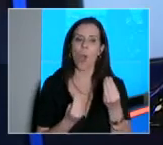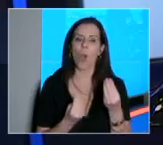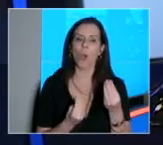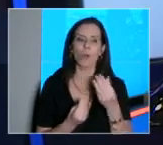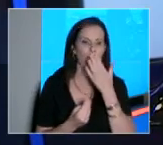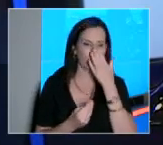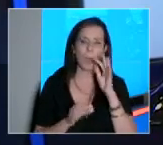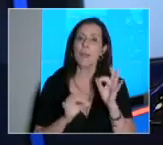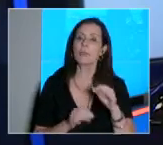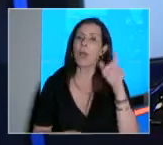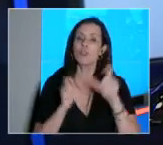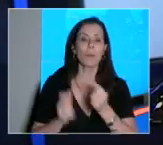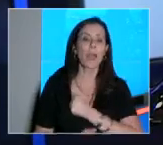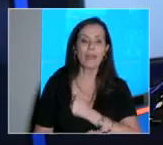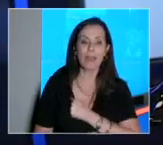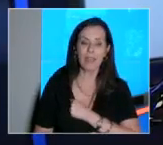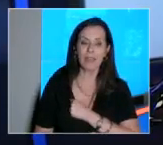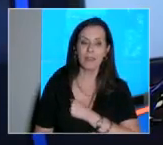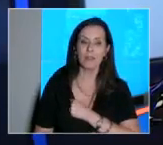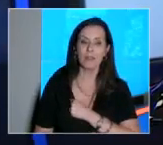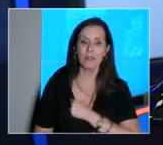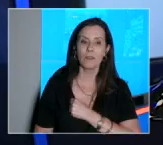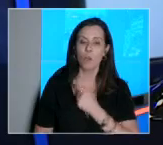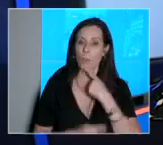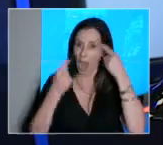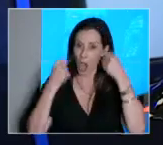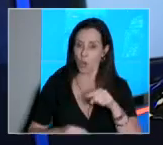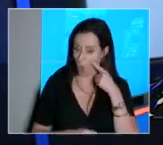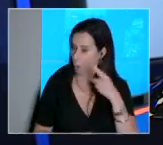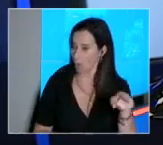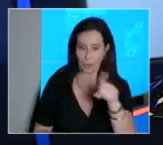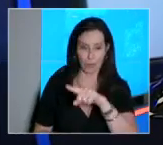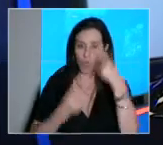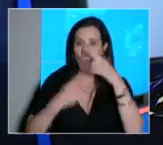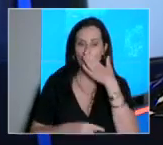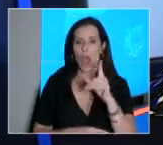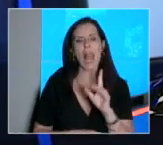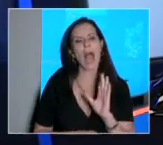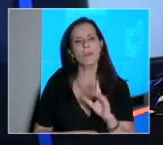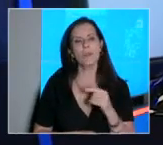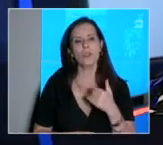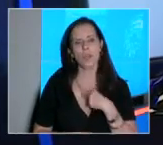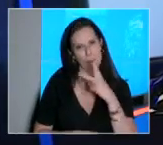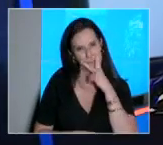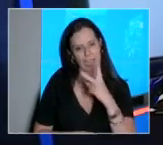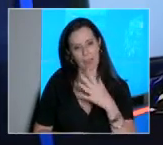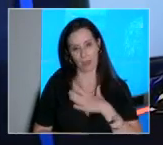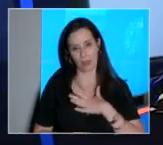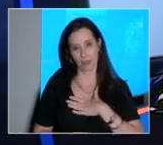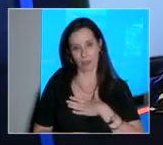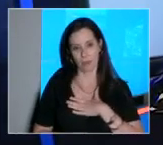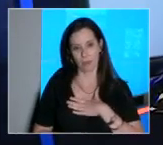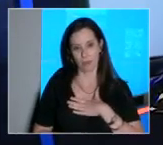הני, כי בעצם הציבור הדתי הלאומי, הוא ניחס את היום הזה, אנחנו רואים את התמונות, ובאיזשהו מקום, כשאני מסתכלת בתור